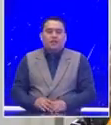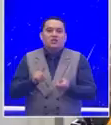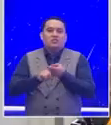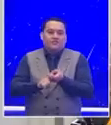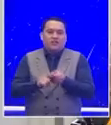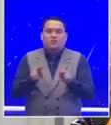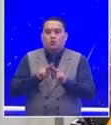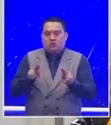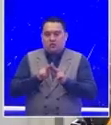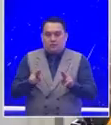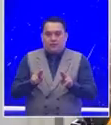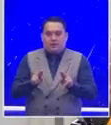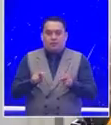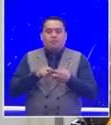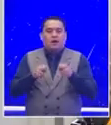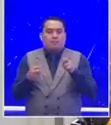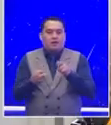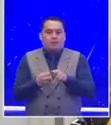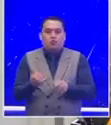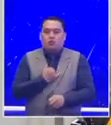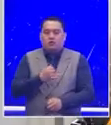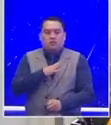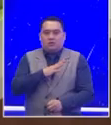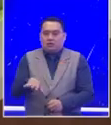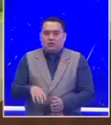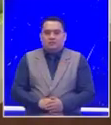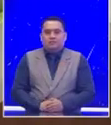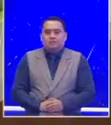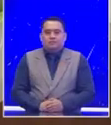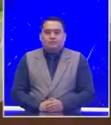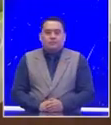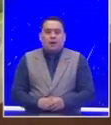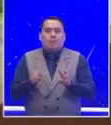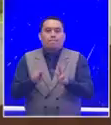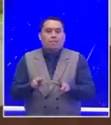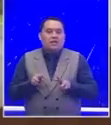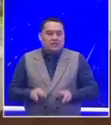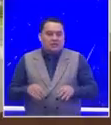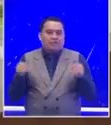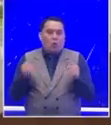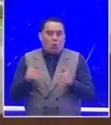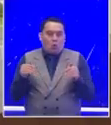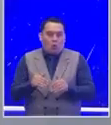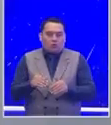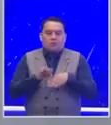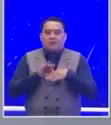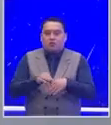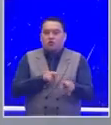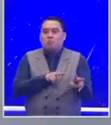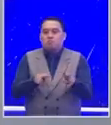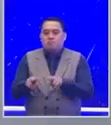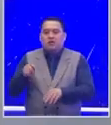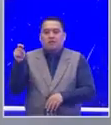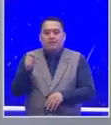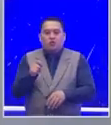связь с преподавателями. Проблем как бы таковых еще не было. По словам министра, в вузах и колледжах ведется мониторинг